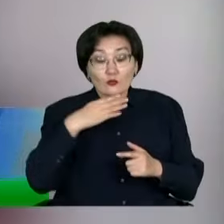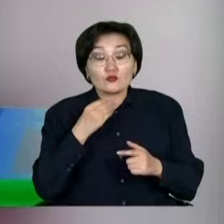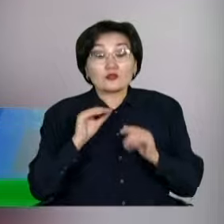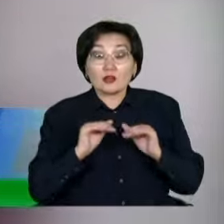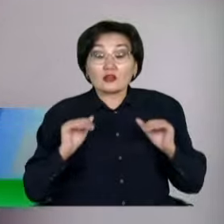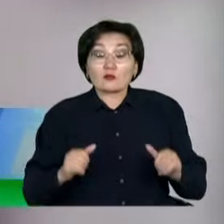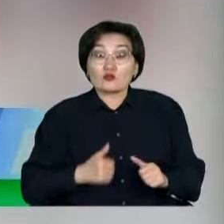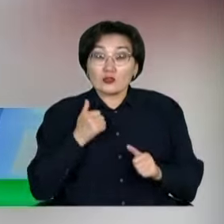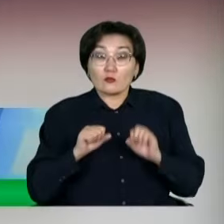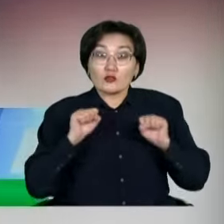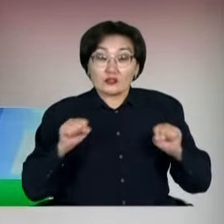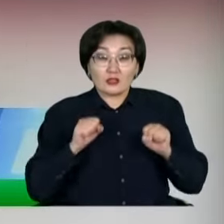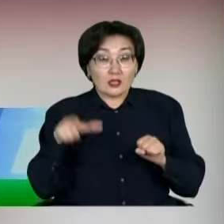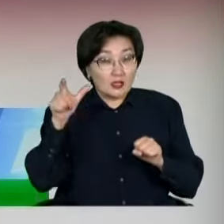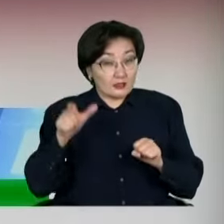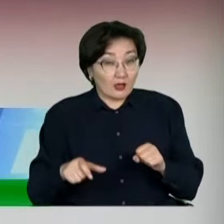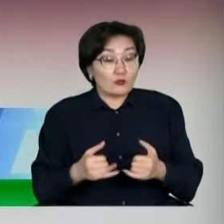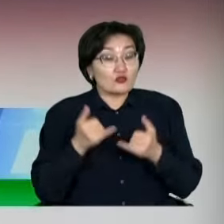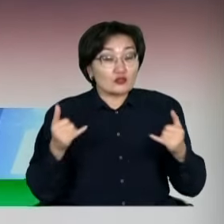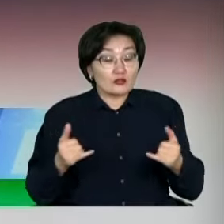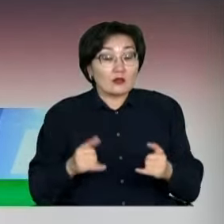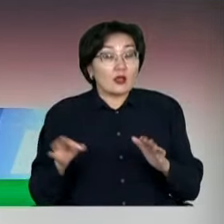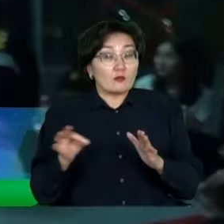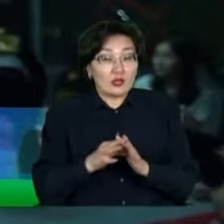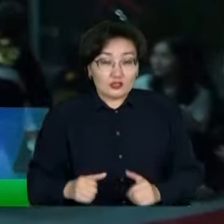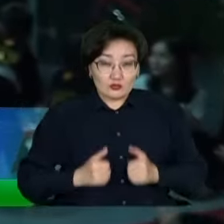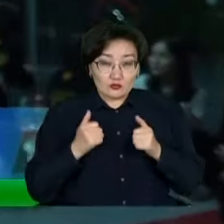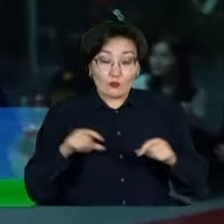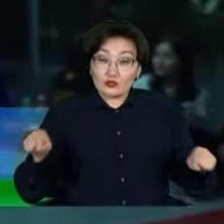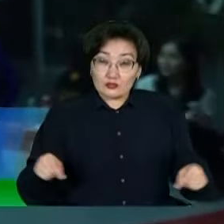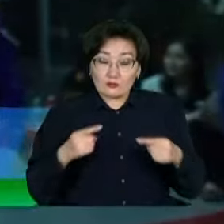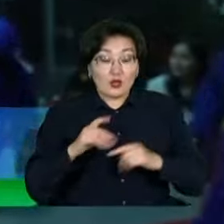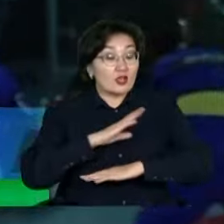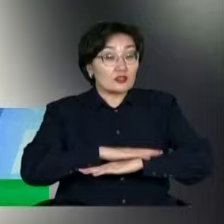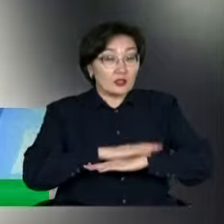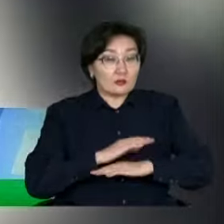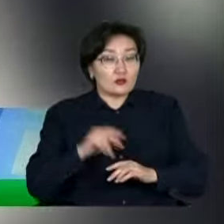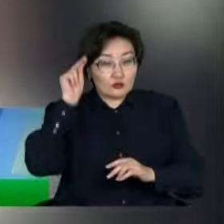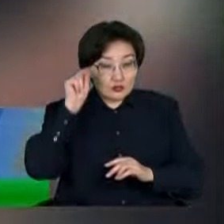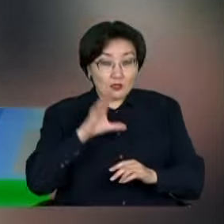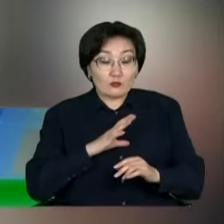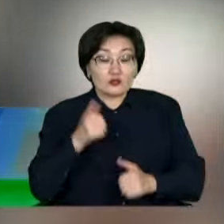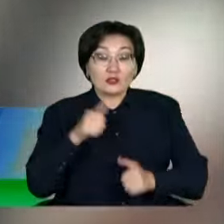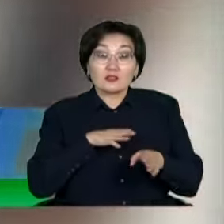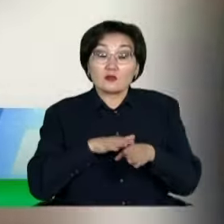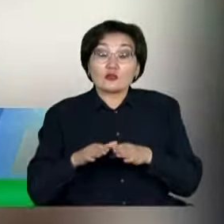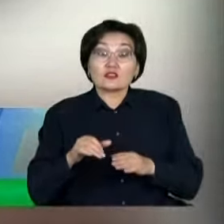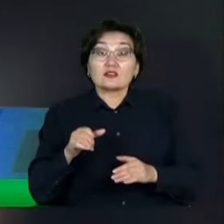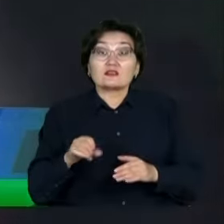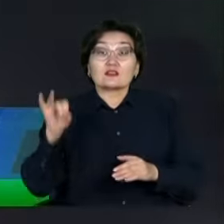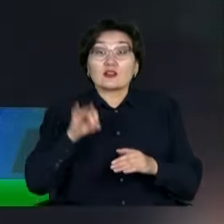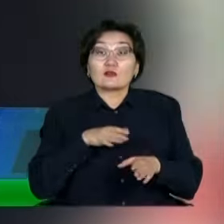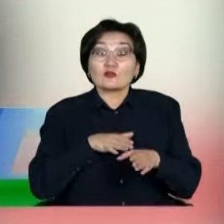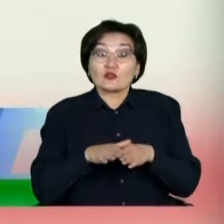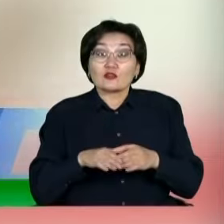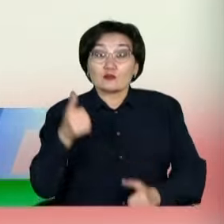мақтанады. Спорт баланың тұлға ретінде қалыптасып, мақсатқа деген ұмтылысын оятады, тәртіпті орнатады. Бәсекеге толы турнирге әлемнің